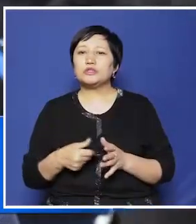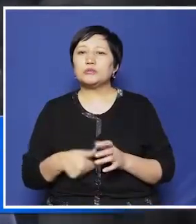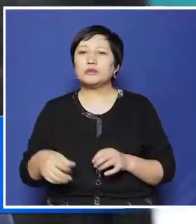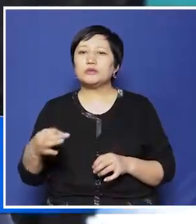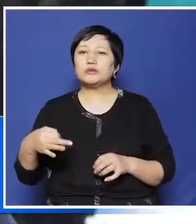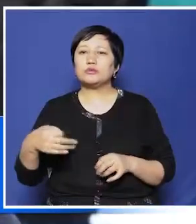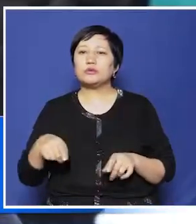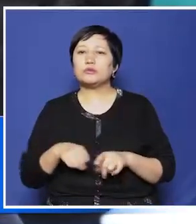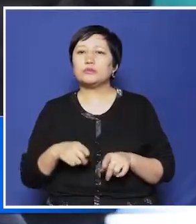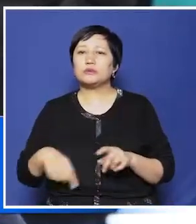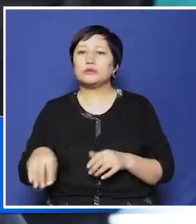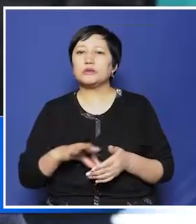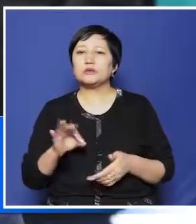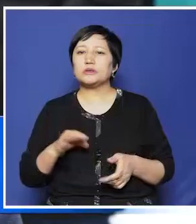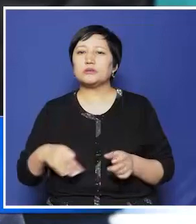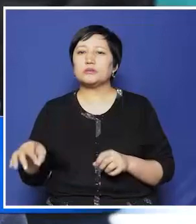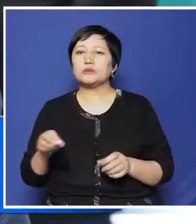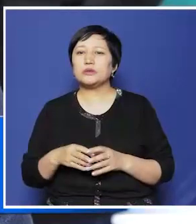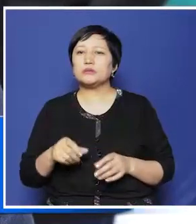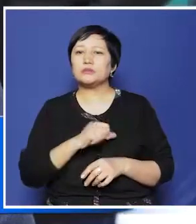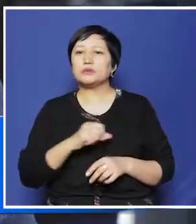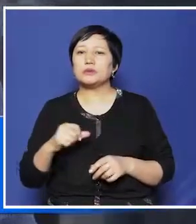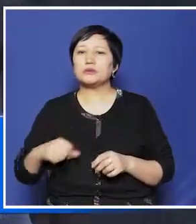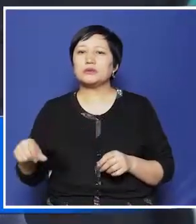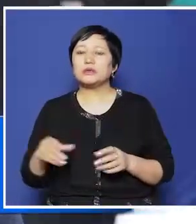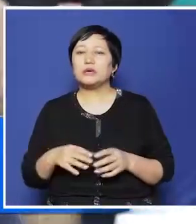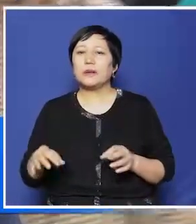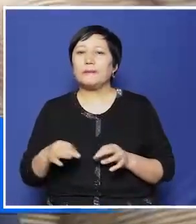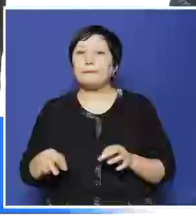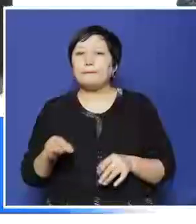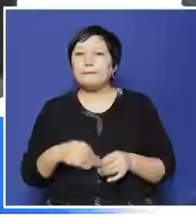сайлау округінен сайлауға түсіп бағымды сынамақшымын.